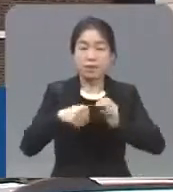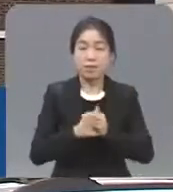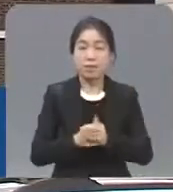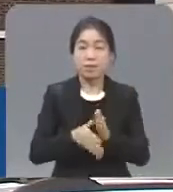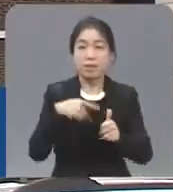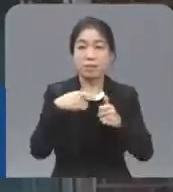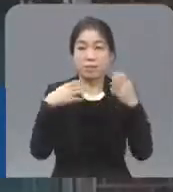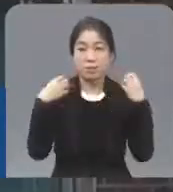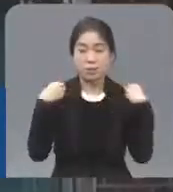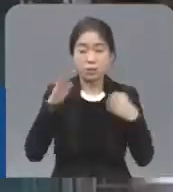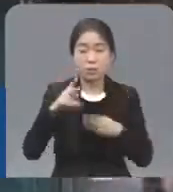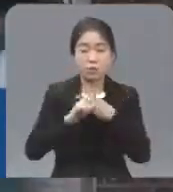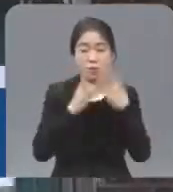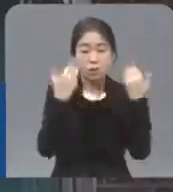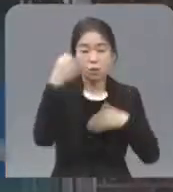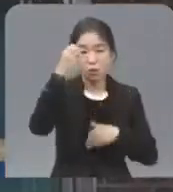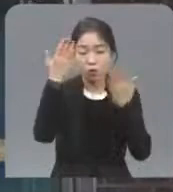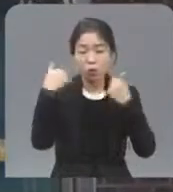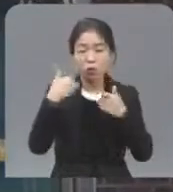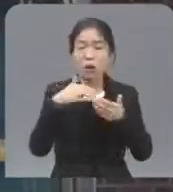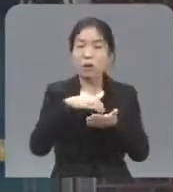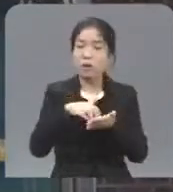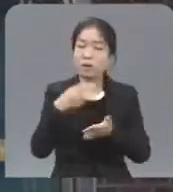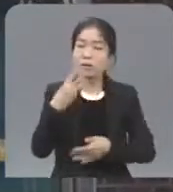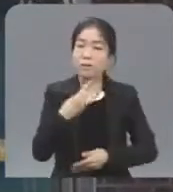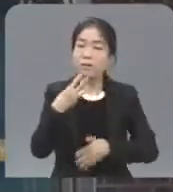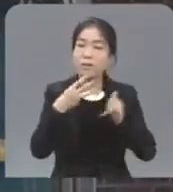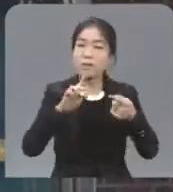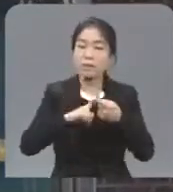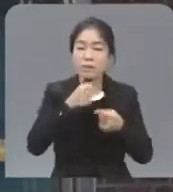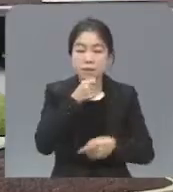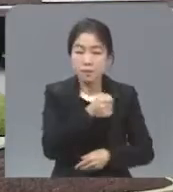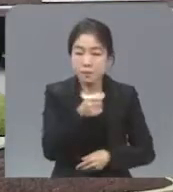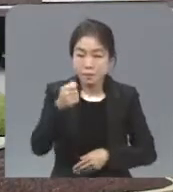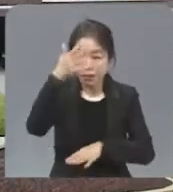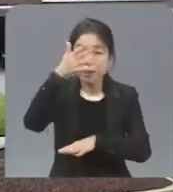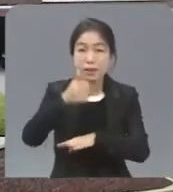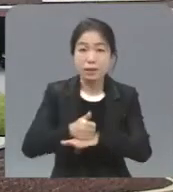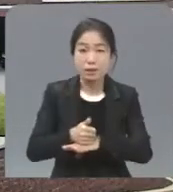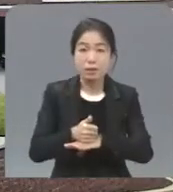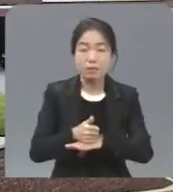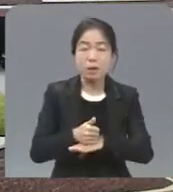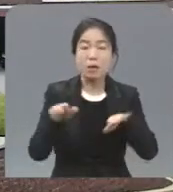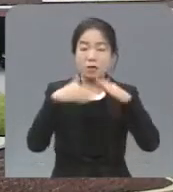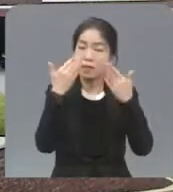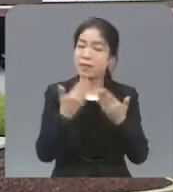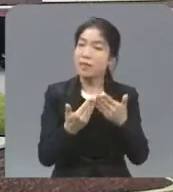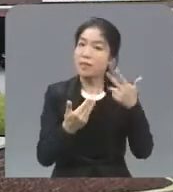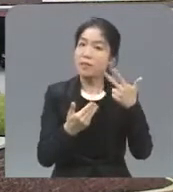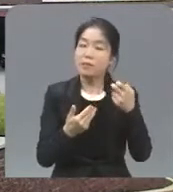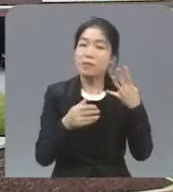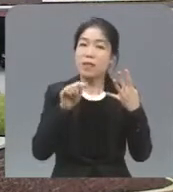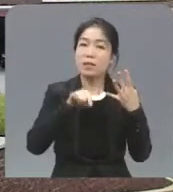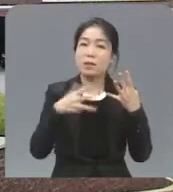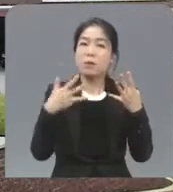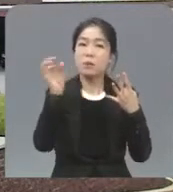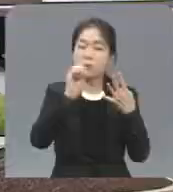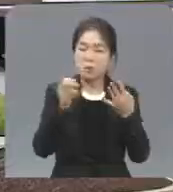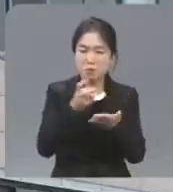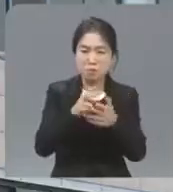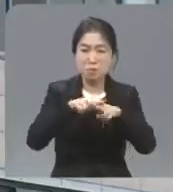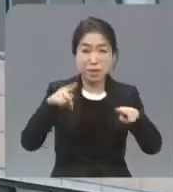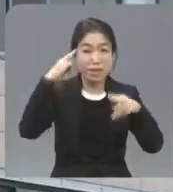시교육청은 최근 중학교와 고교교사 상 1000여명을 대상으로 설문조사를 실시한 결과 전체의 73.8% 가 제도